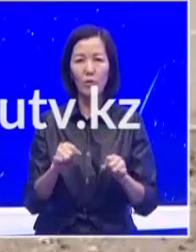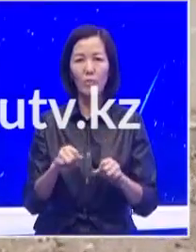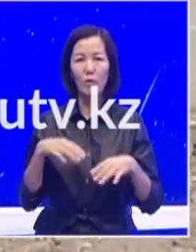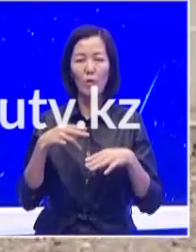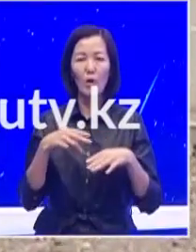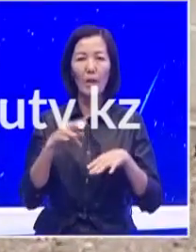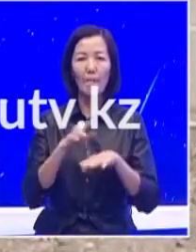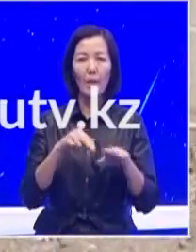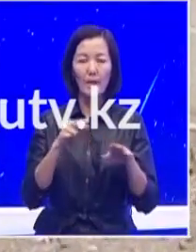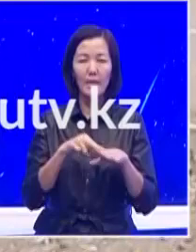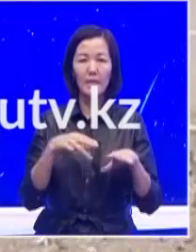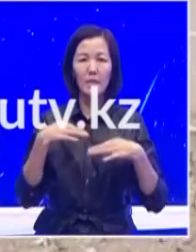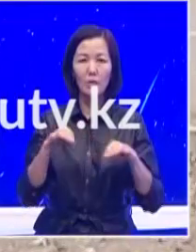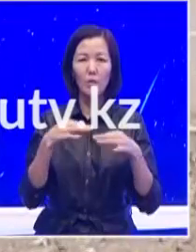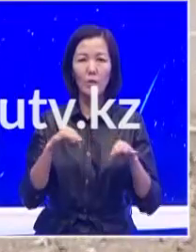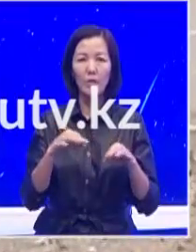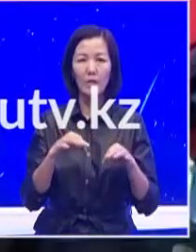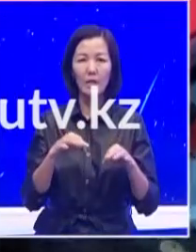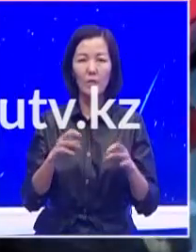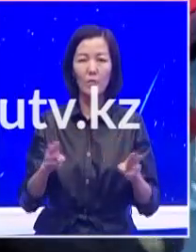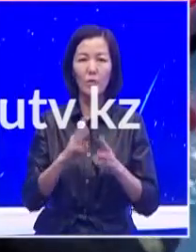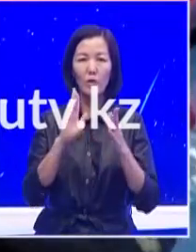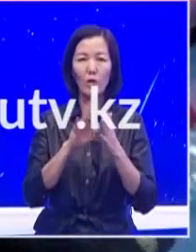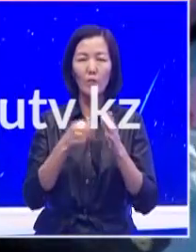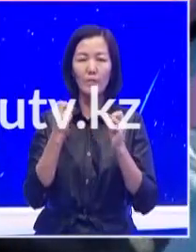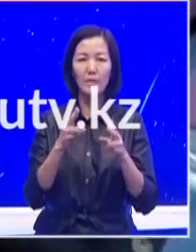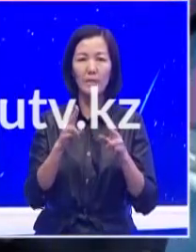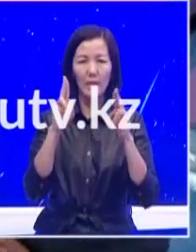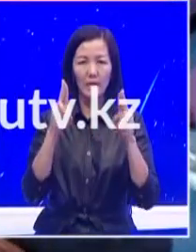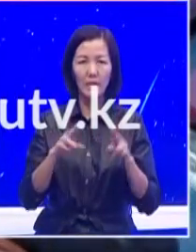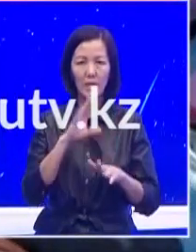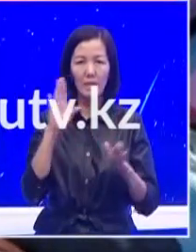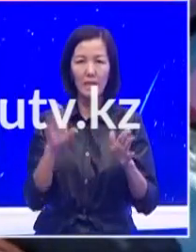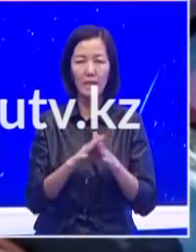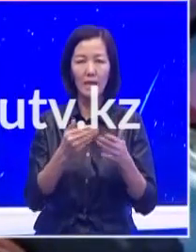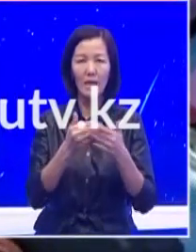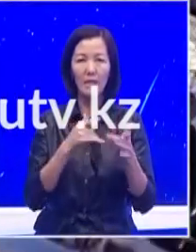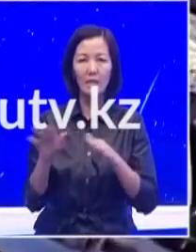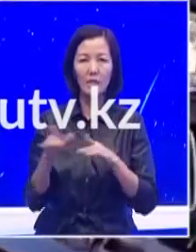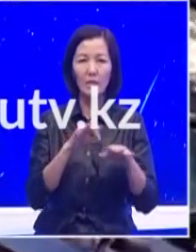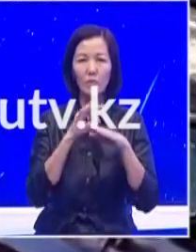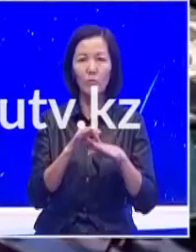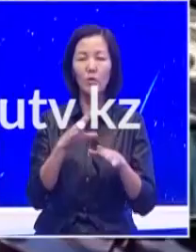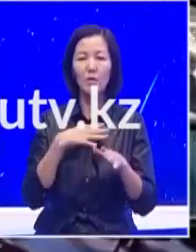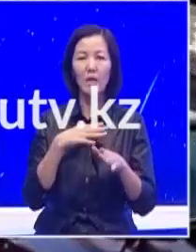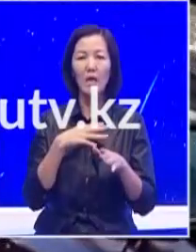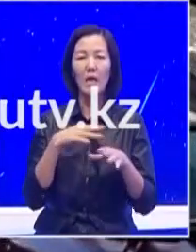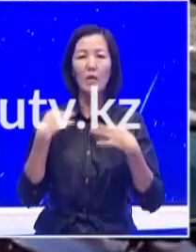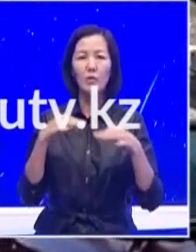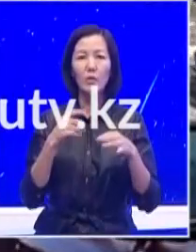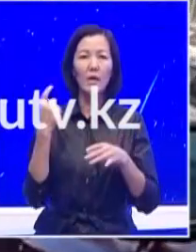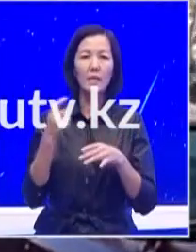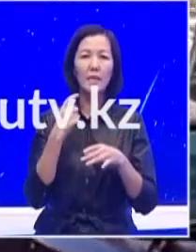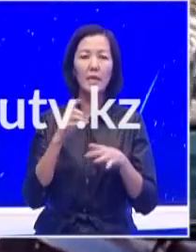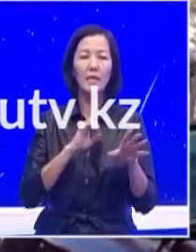полиция қызметкерлерімен автокөліктердегі өрт қауіпсіздік ережелерін сақтай қатты профилактикалық шарасын өткізді. Темір тұлпар